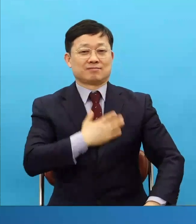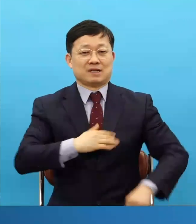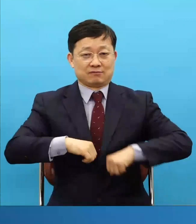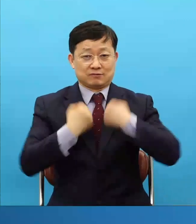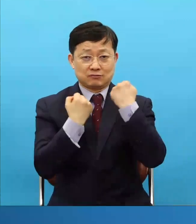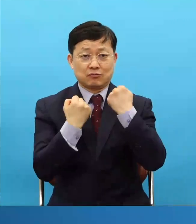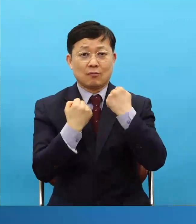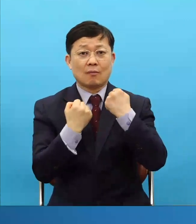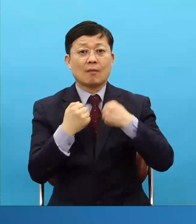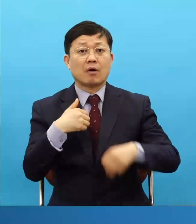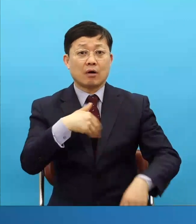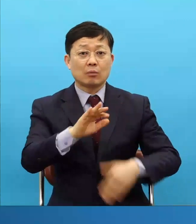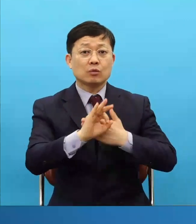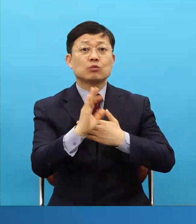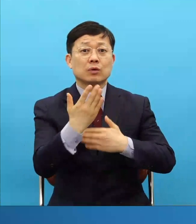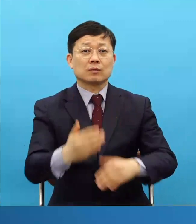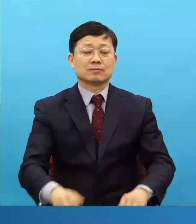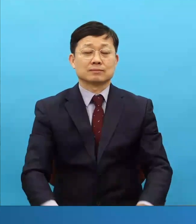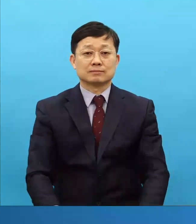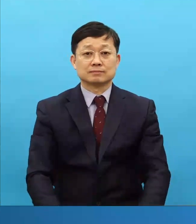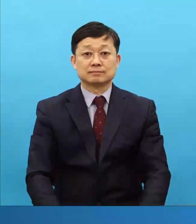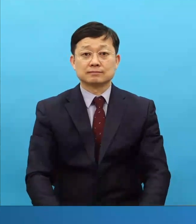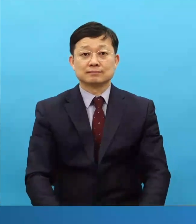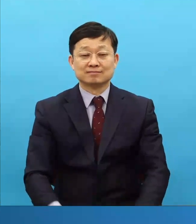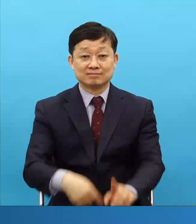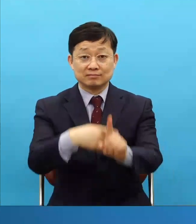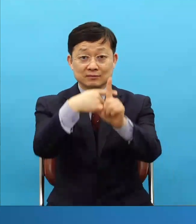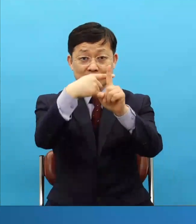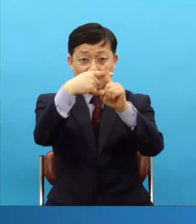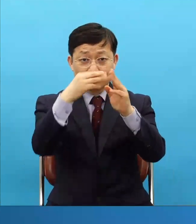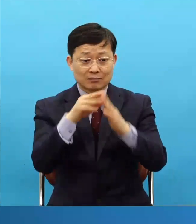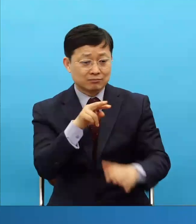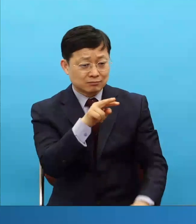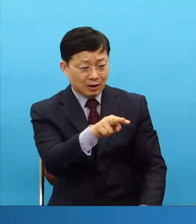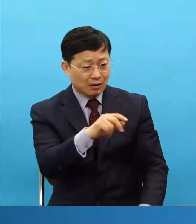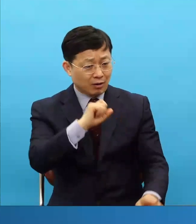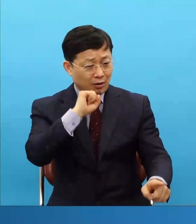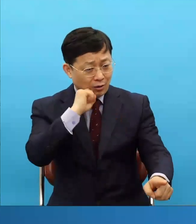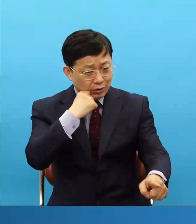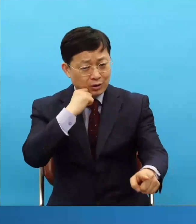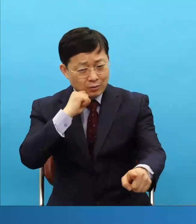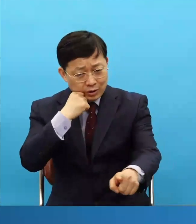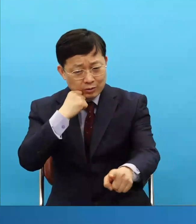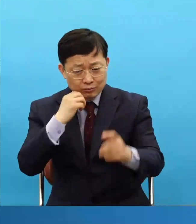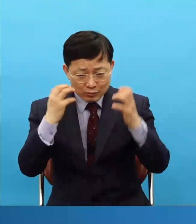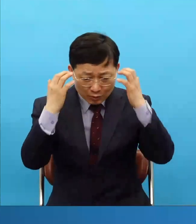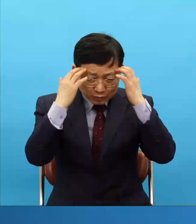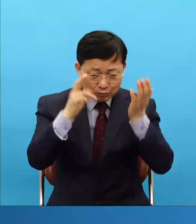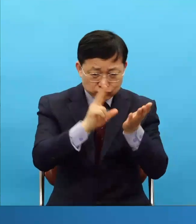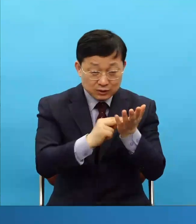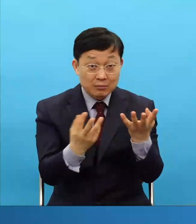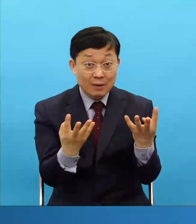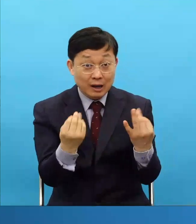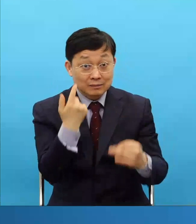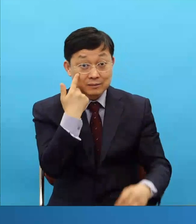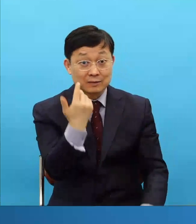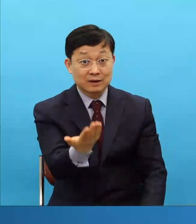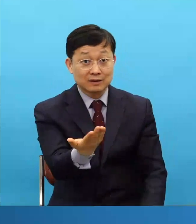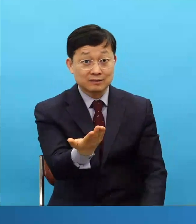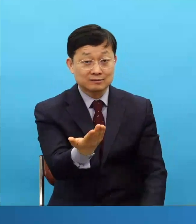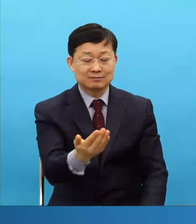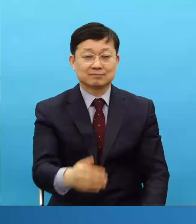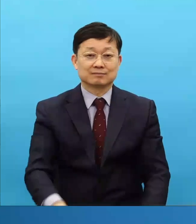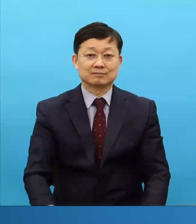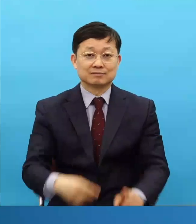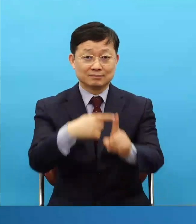me for a moment such as this. 아니 교회 가보세요. 뭐 어려움도 아닌데 어려움이 많은 것처럼 보이잖아요. That go to church, there aren't any hardships, but it seems as if there are.